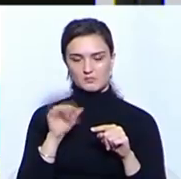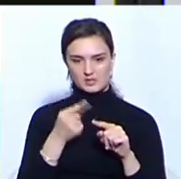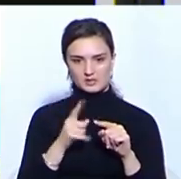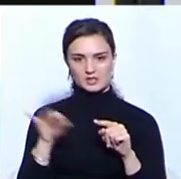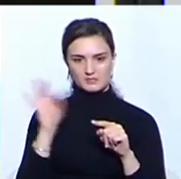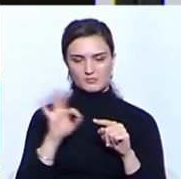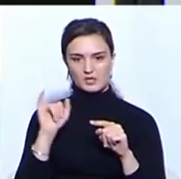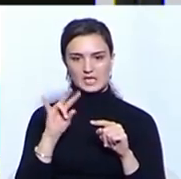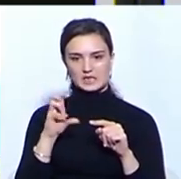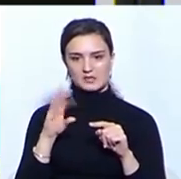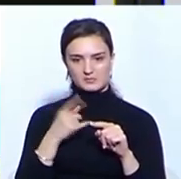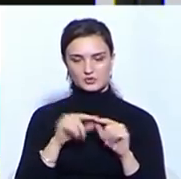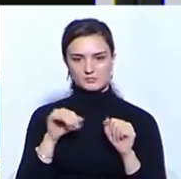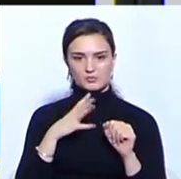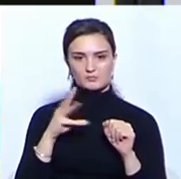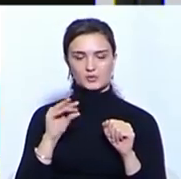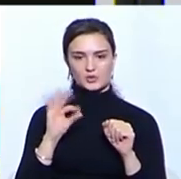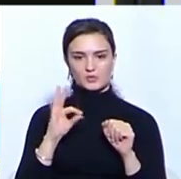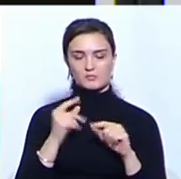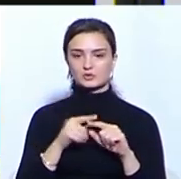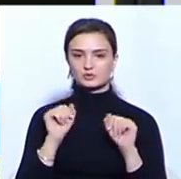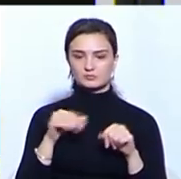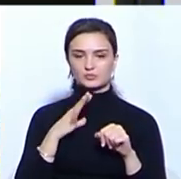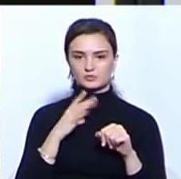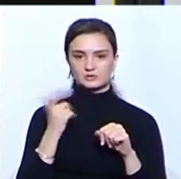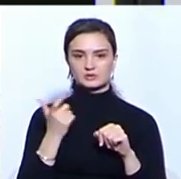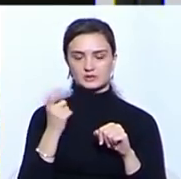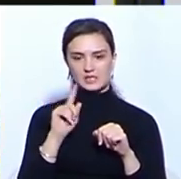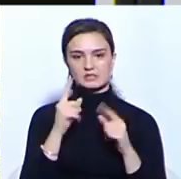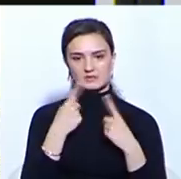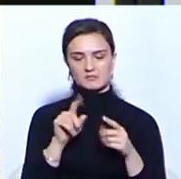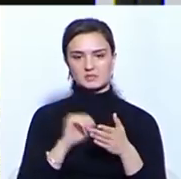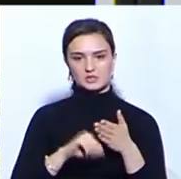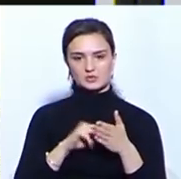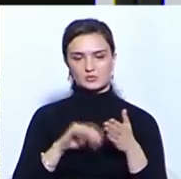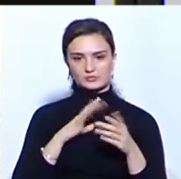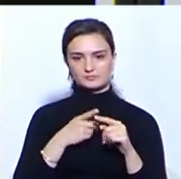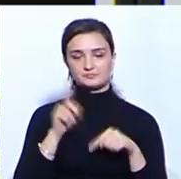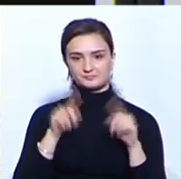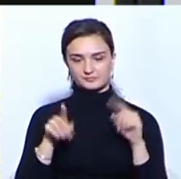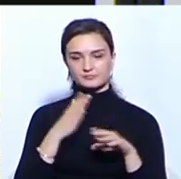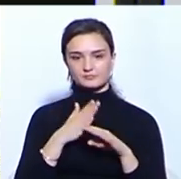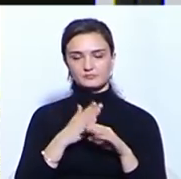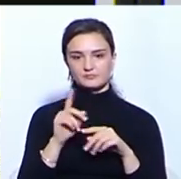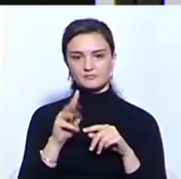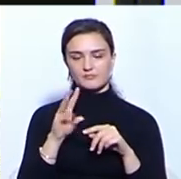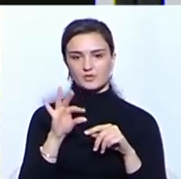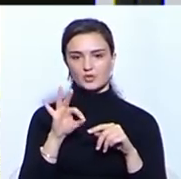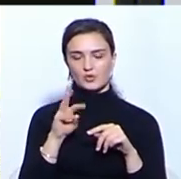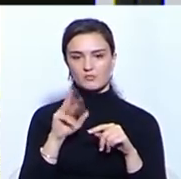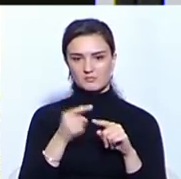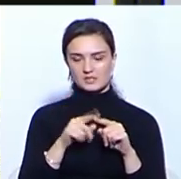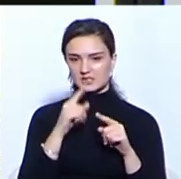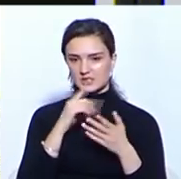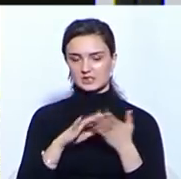ეს ანემია შესაძლებელია იყოს მიომის გამო, მაგრამ შესაძლებელია დამოუკიდებელი მიზეზიც ჰქონდეს. ხანდახან ისეც არის ხოლმე, რომ მიომას და